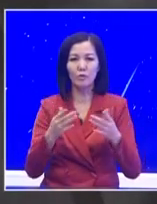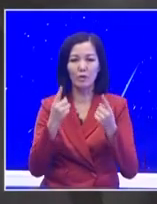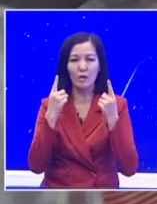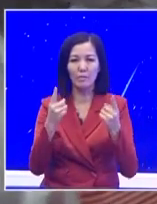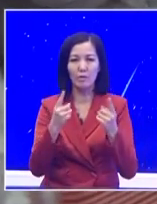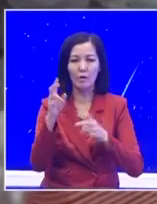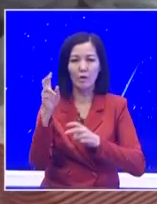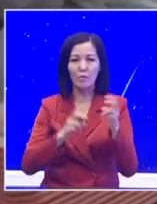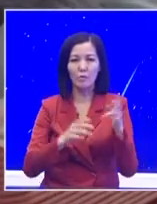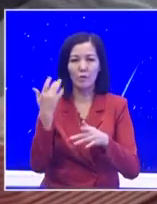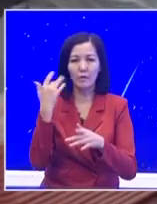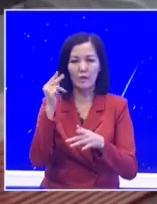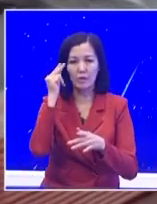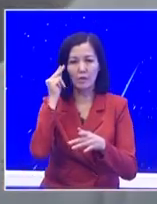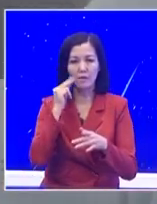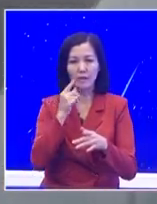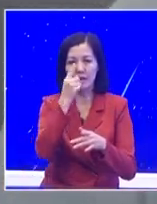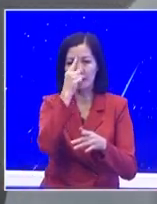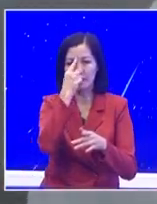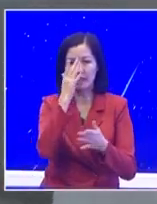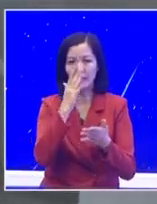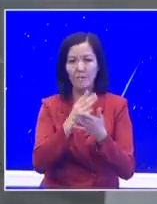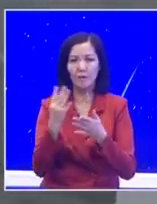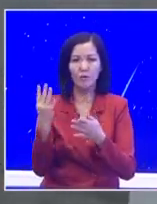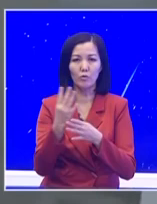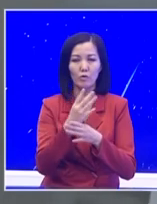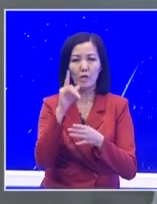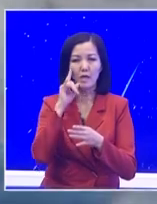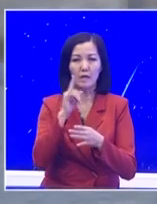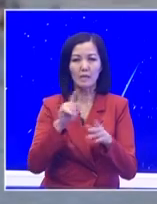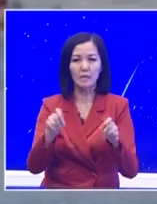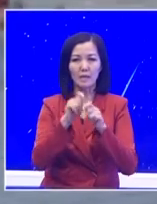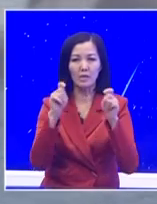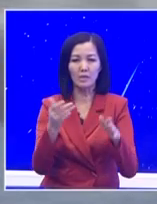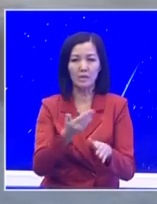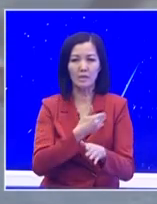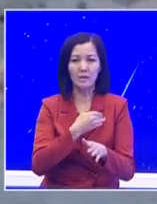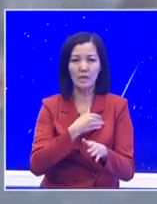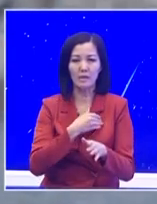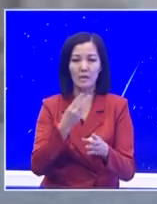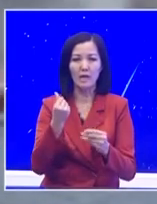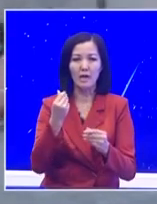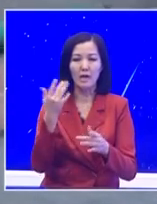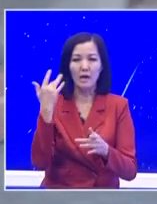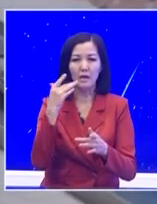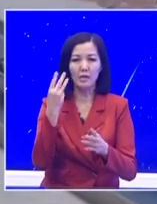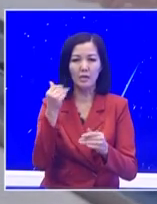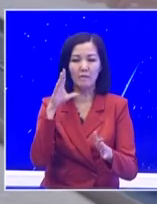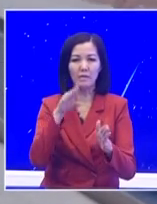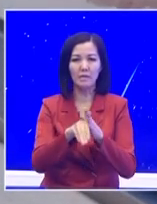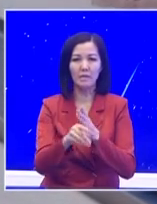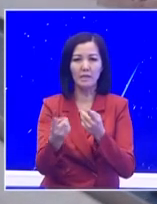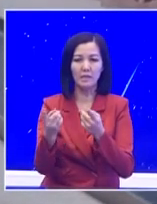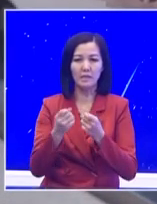ошақтары Ақш, Қытай мен Индияда ғана. Төртінші желісін Қазақстанда ашқысы бар. Ақш инвестициясын тарту ел